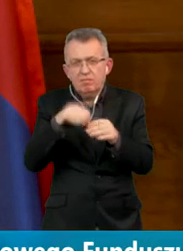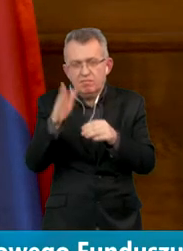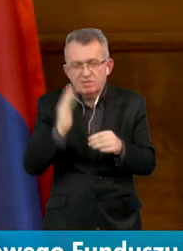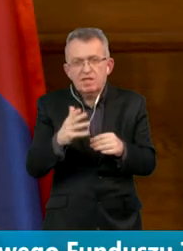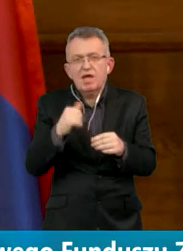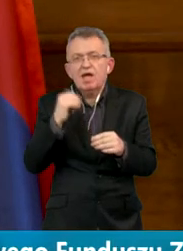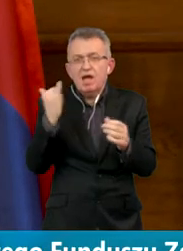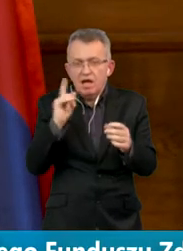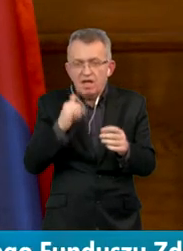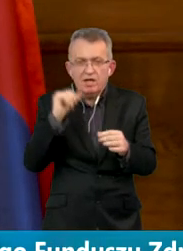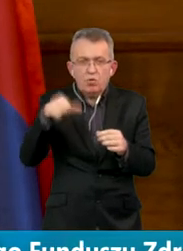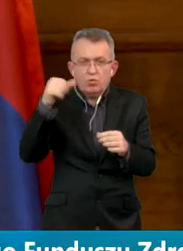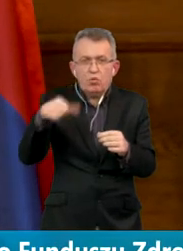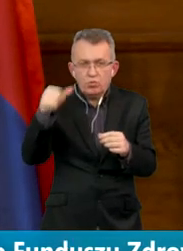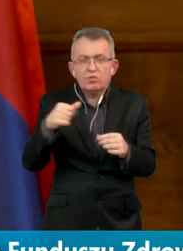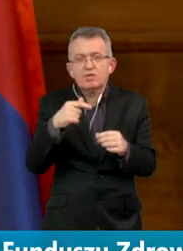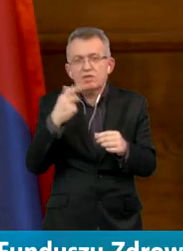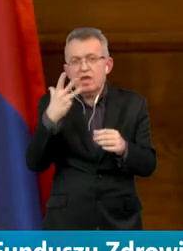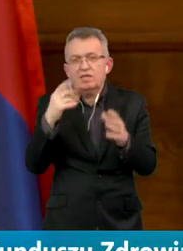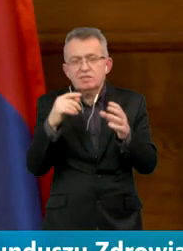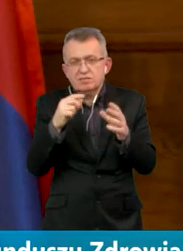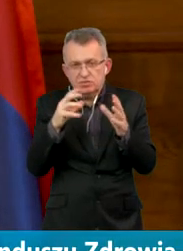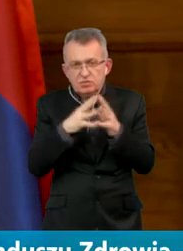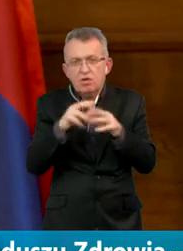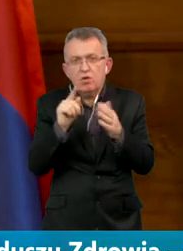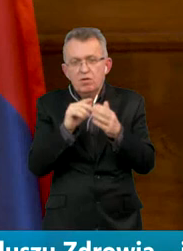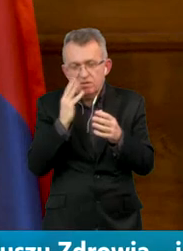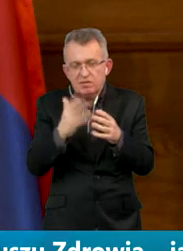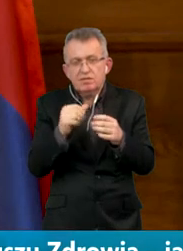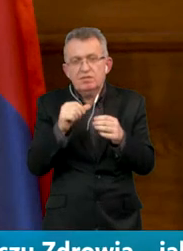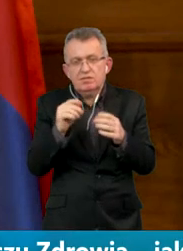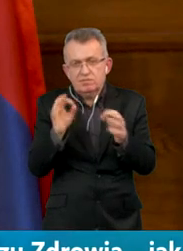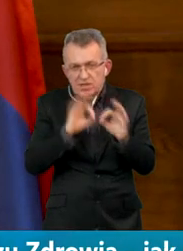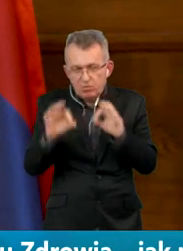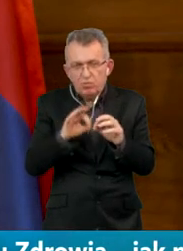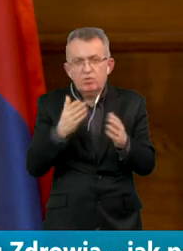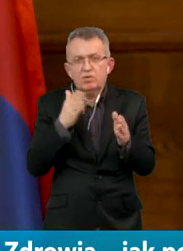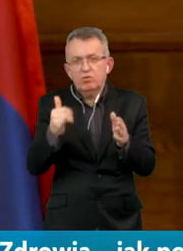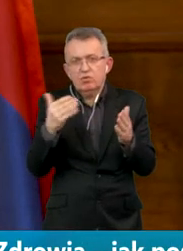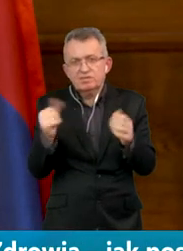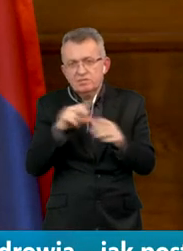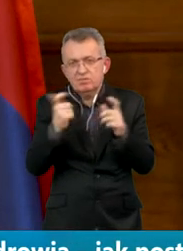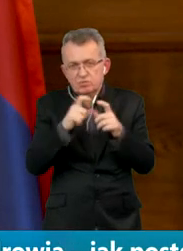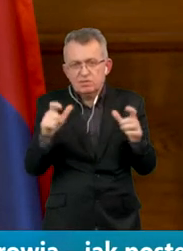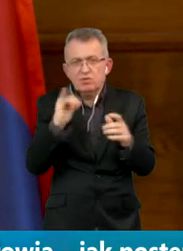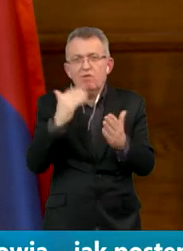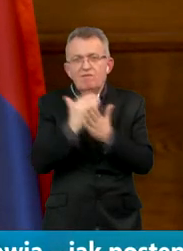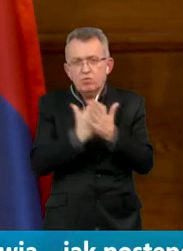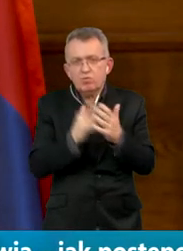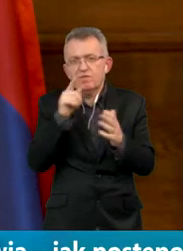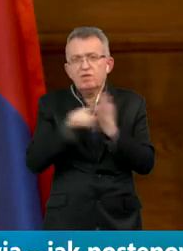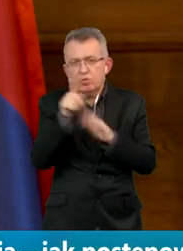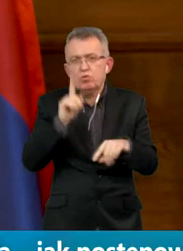każdego roku parędziesiąt lokali mieszkalnych my dostosowujemy do tych warunków, nazwijmy